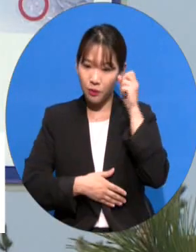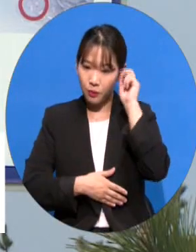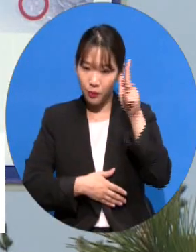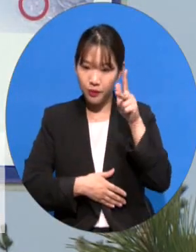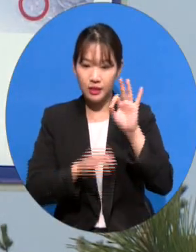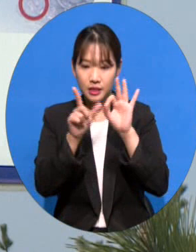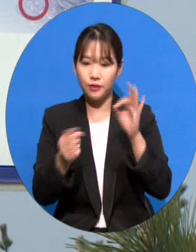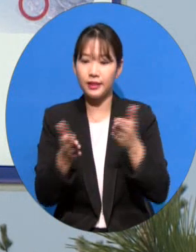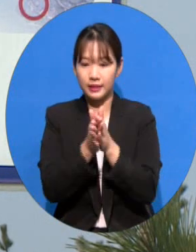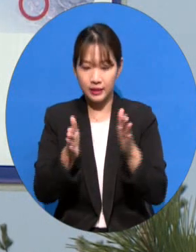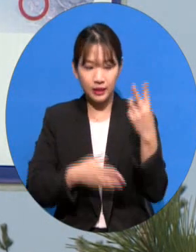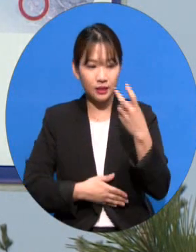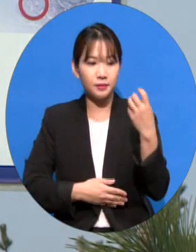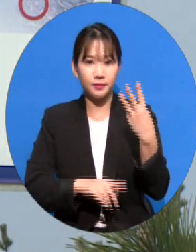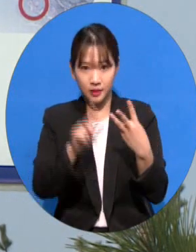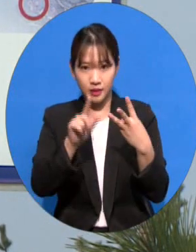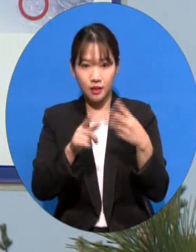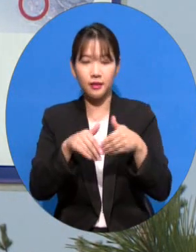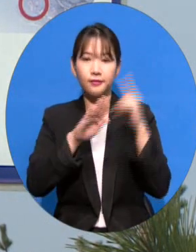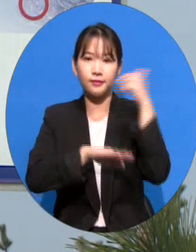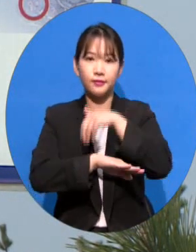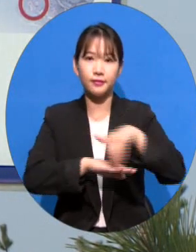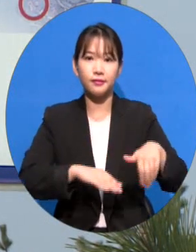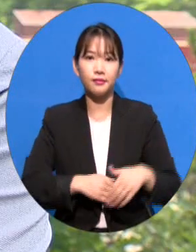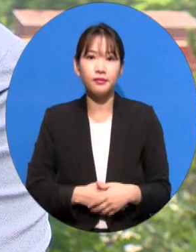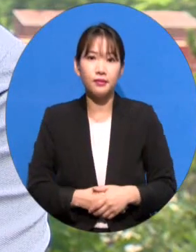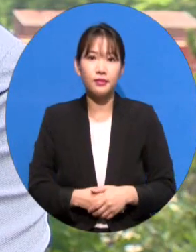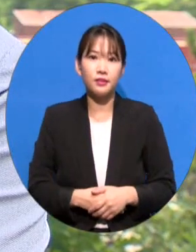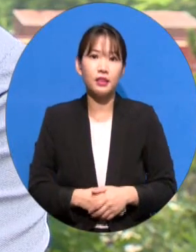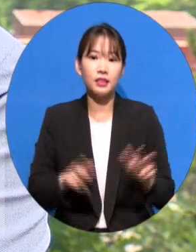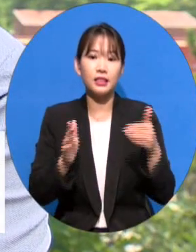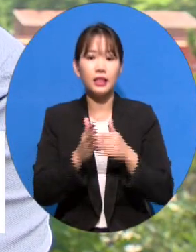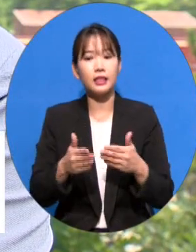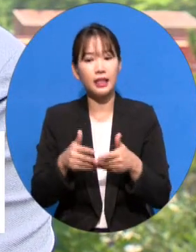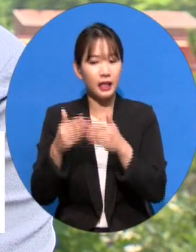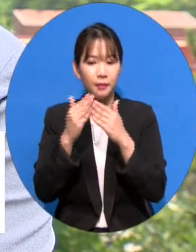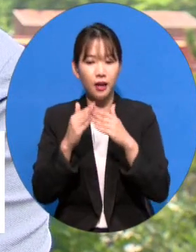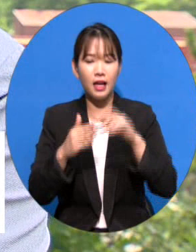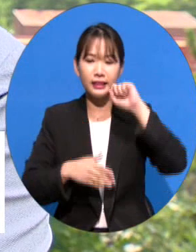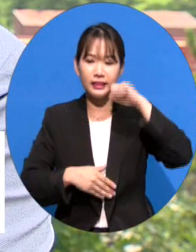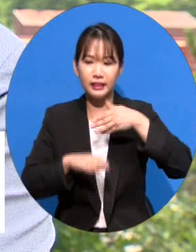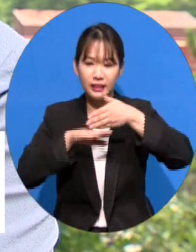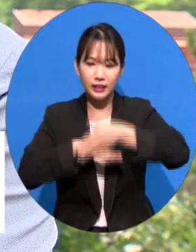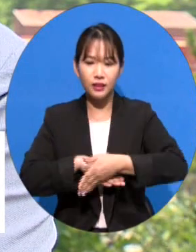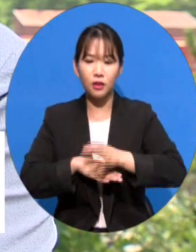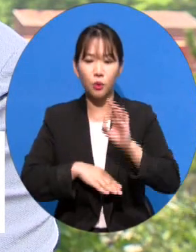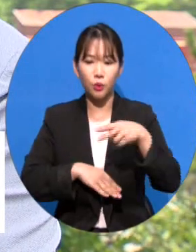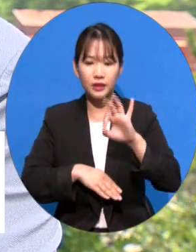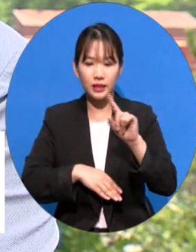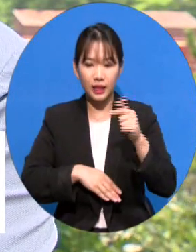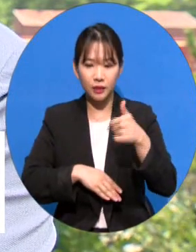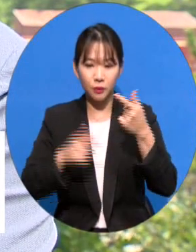10월쯤 착공해 오는 2023년 완공할 예정입니다. 그동안 개발이 부진했던 오시아노 관광단지가